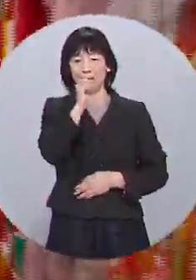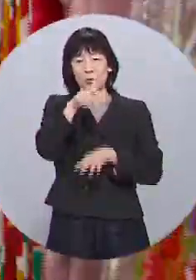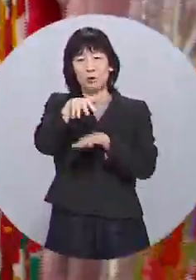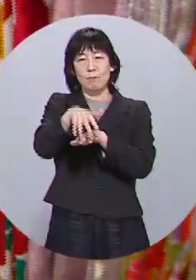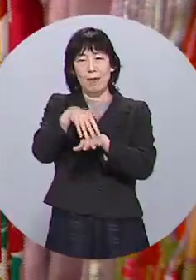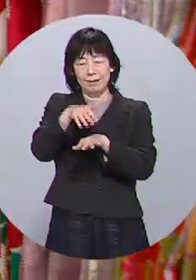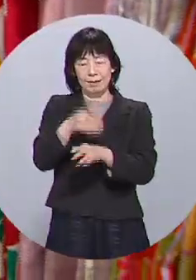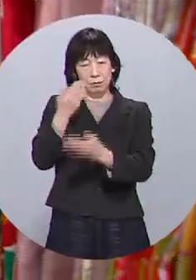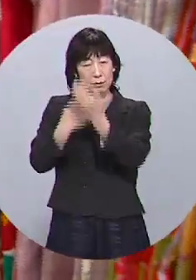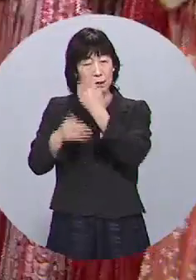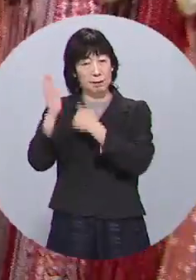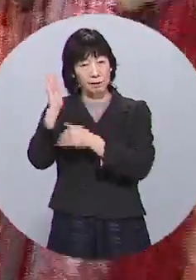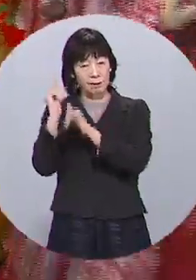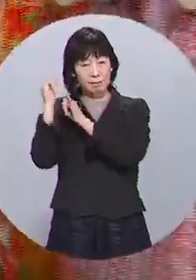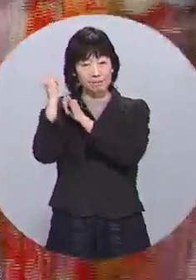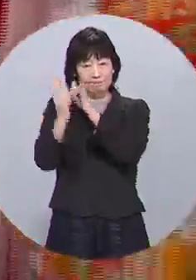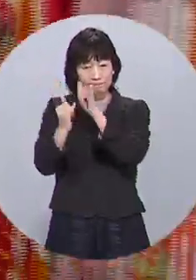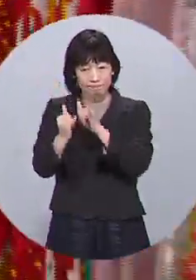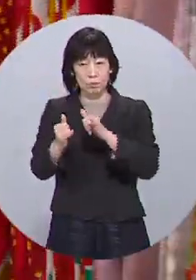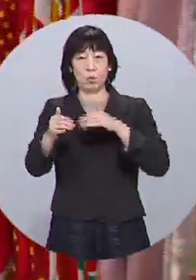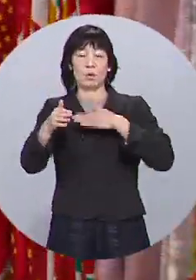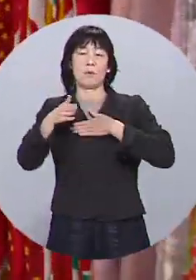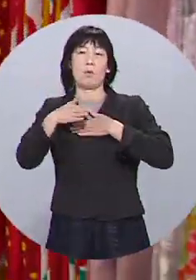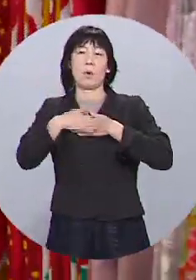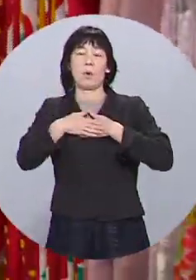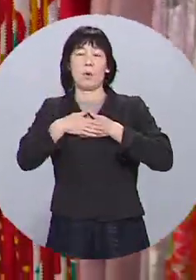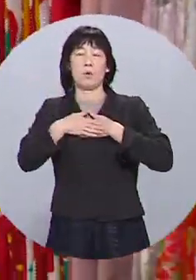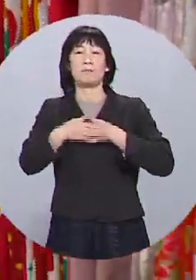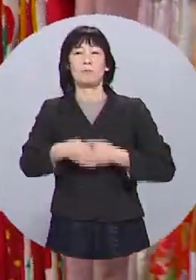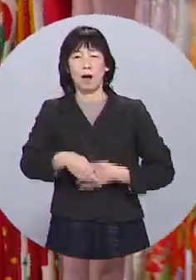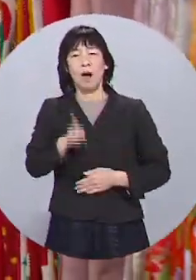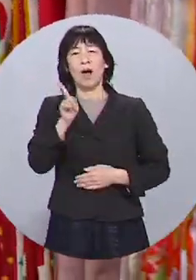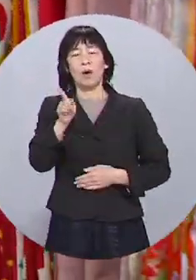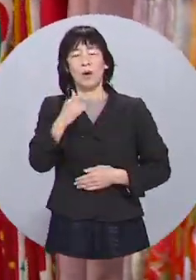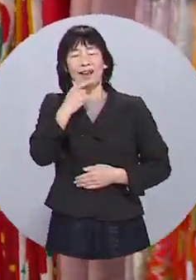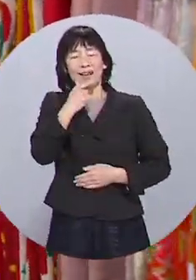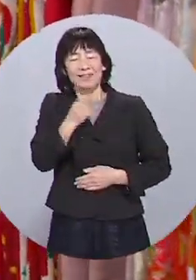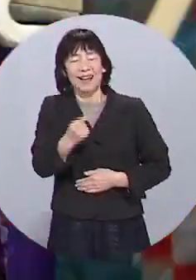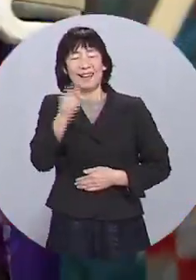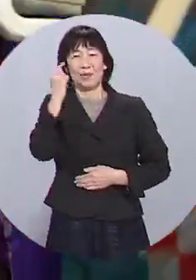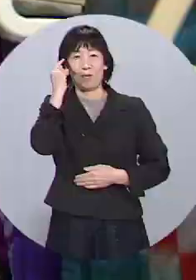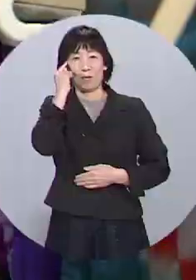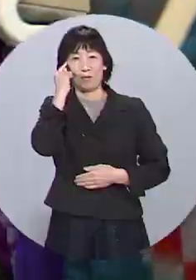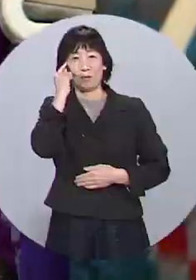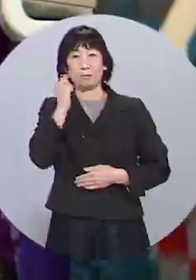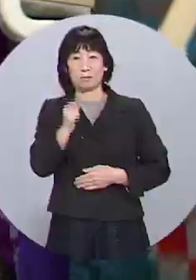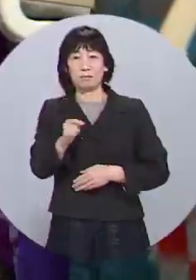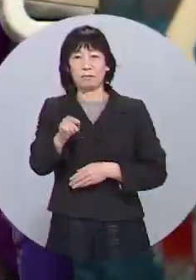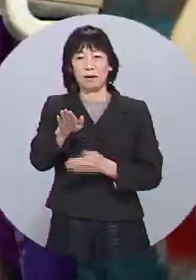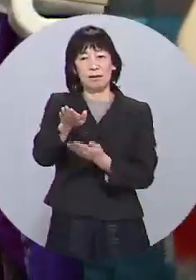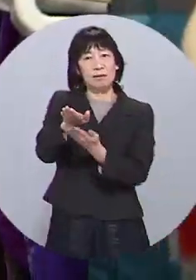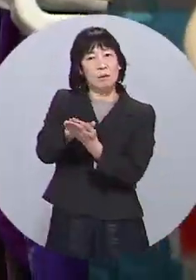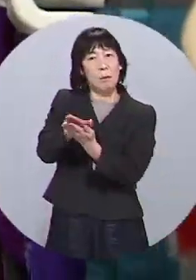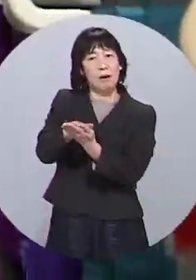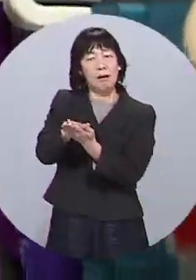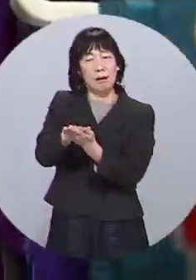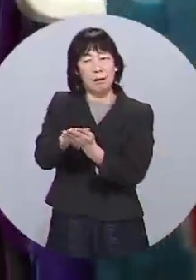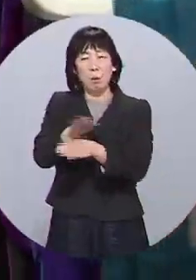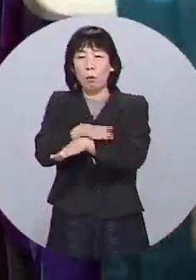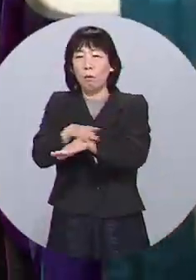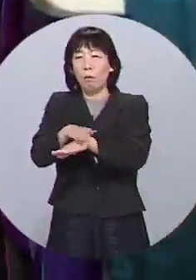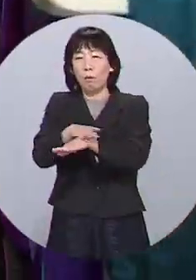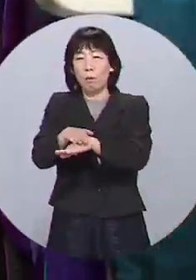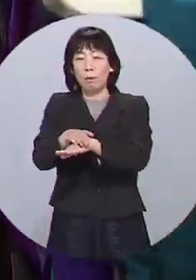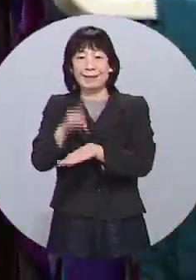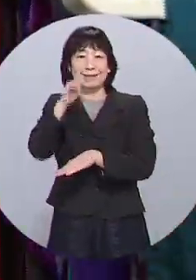作っていたお着物になります。 秩父銘仙これを求めてたんですよ。 手触りがすごい絹なので、